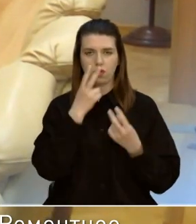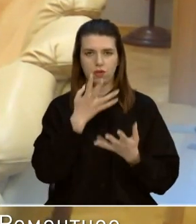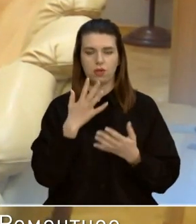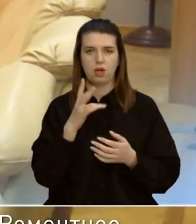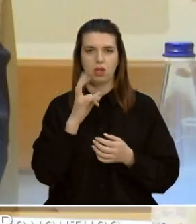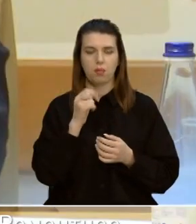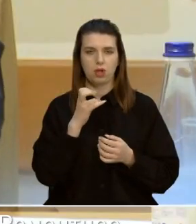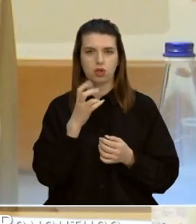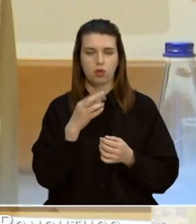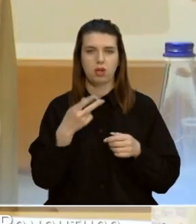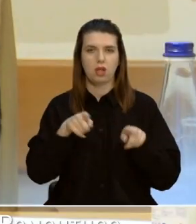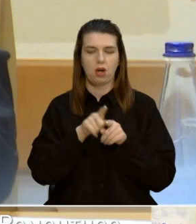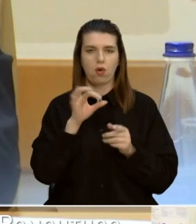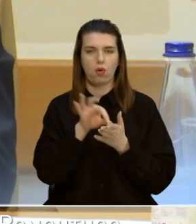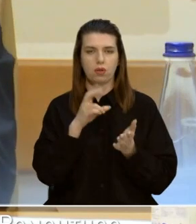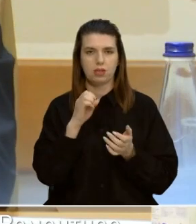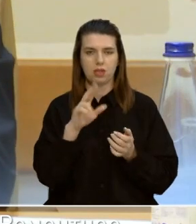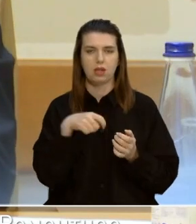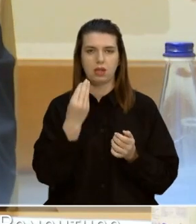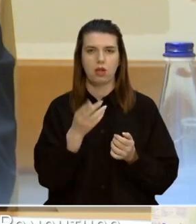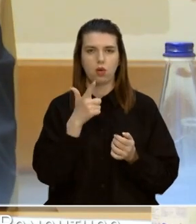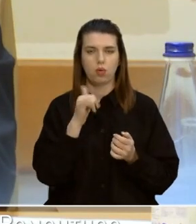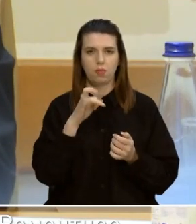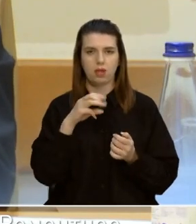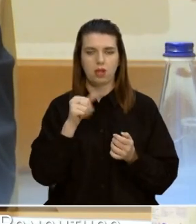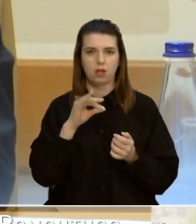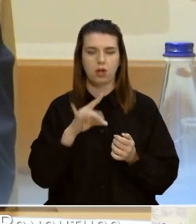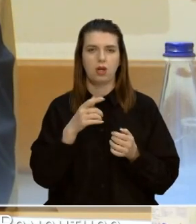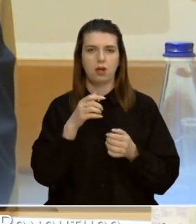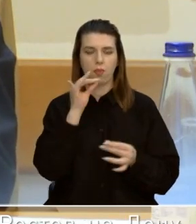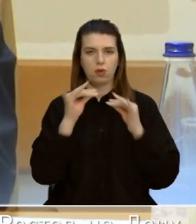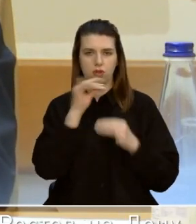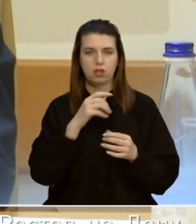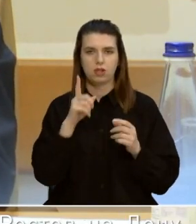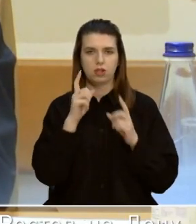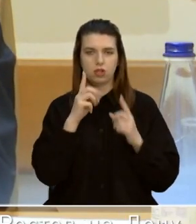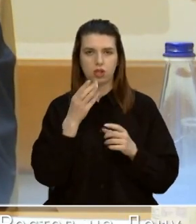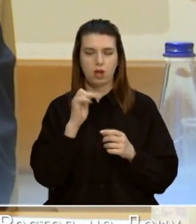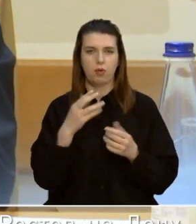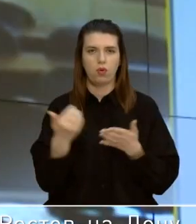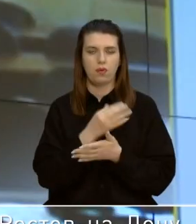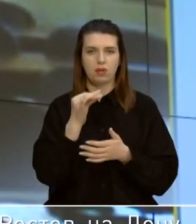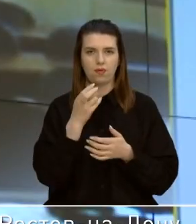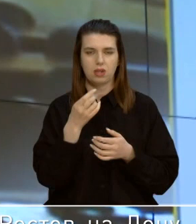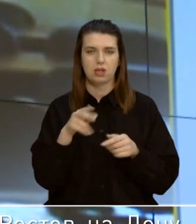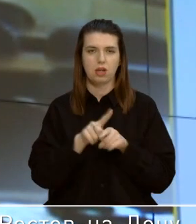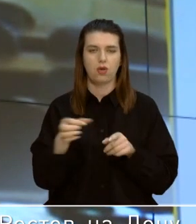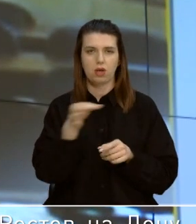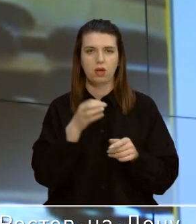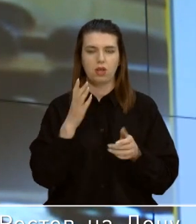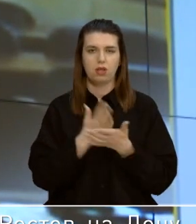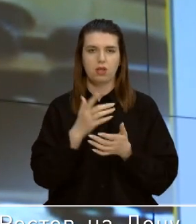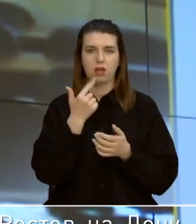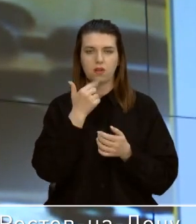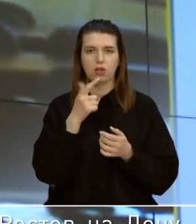очевидно, напряженная. Такую оценку дал губернатор на заседании регионального штаба по борьбе с новой инфекцией. Есть районы, которые